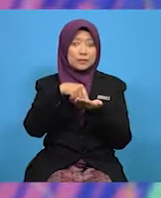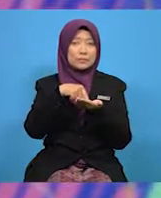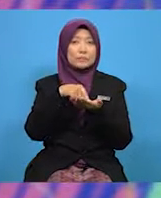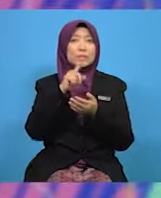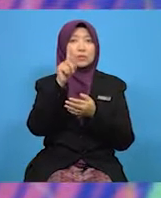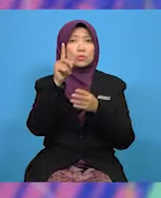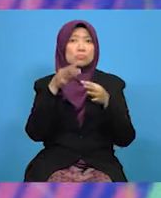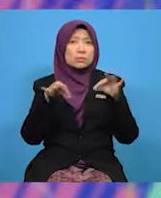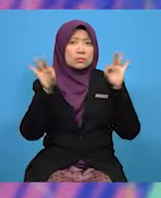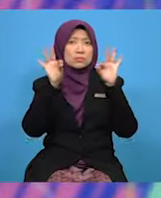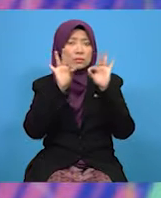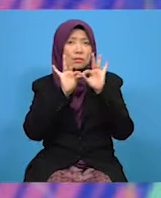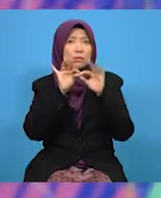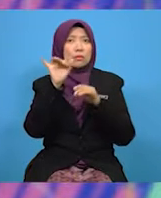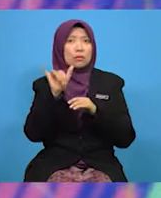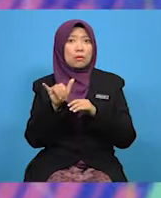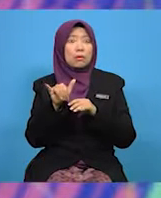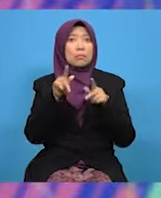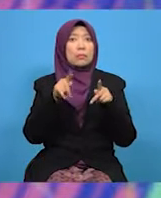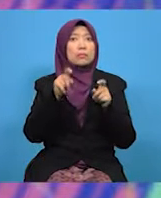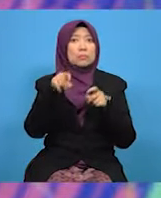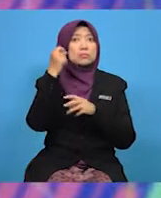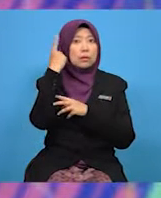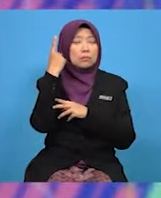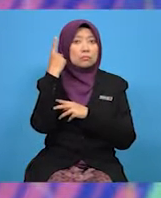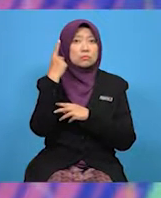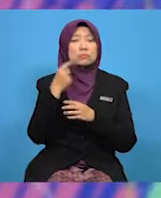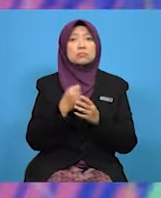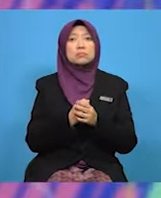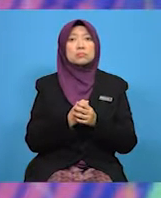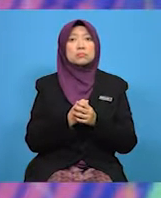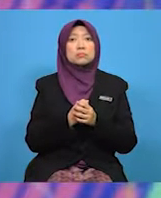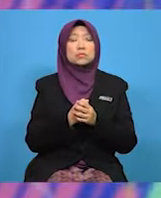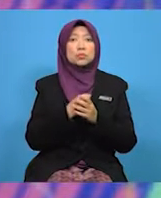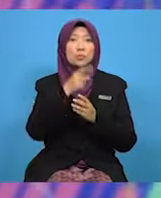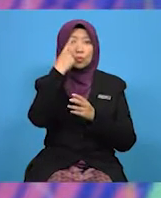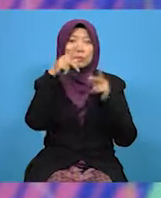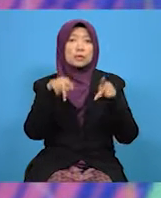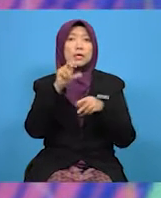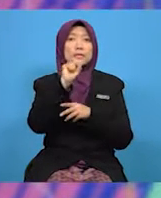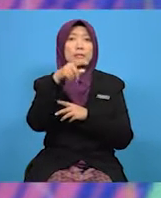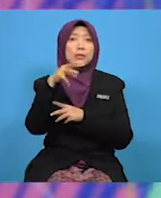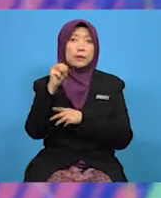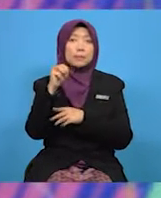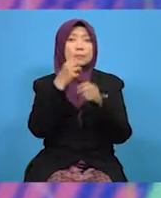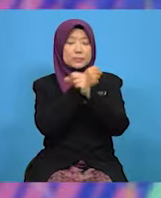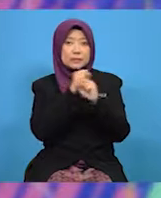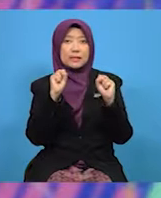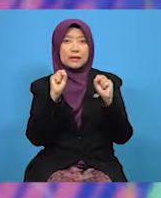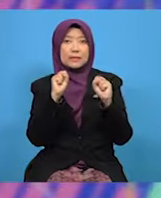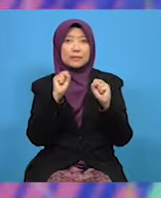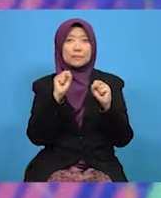konsep penting yang perlu dipahami oleh setiap pelajar jalur stpm sebagai persediaan